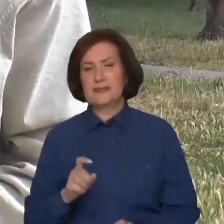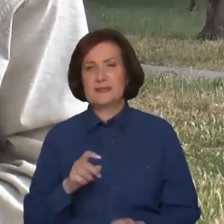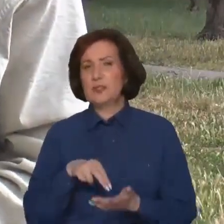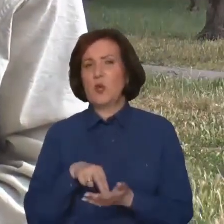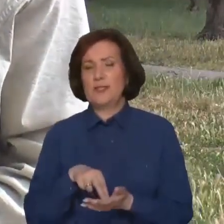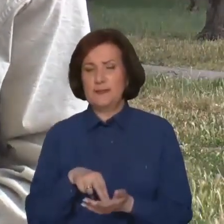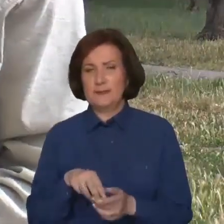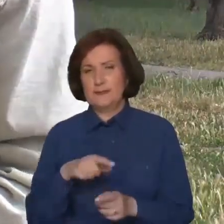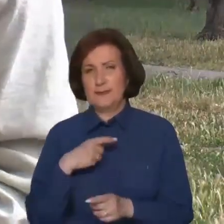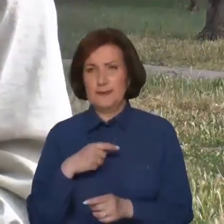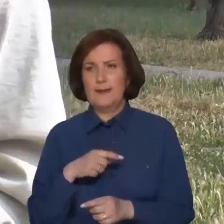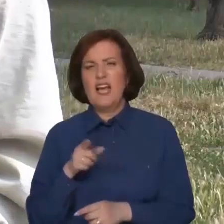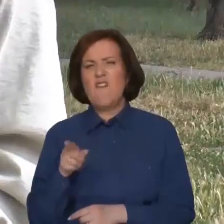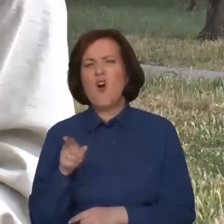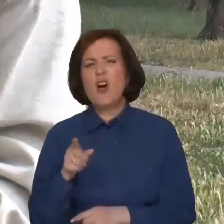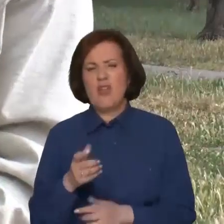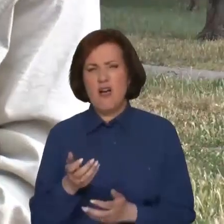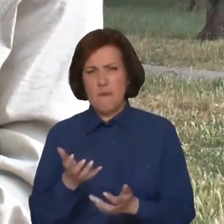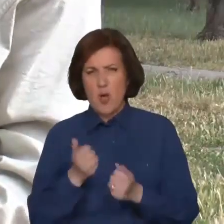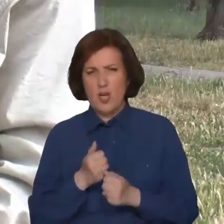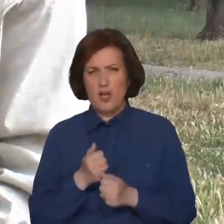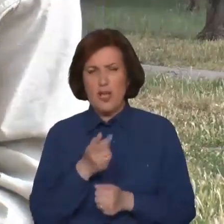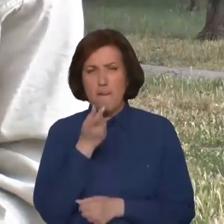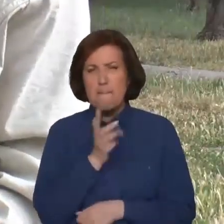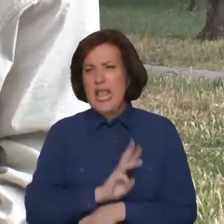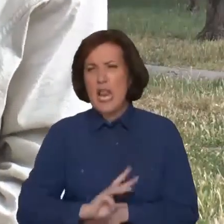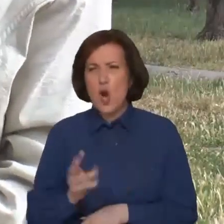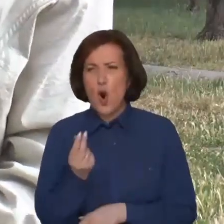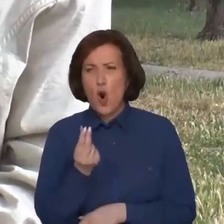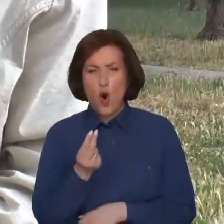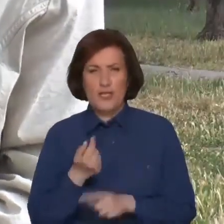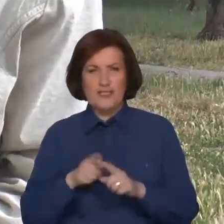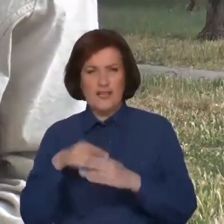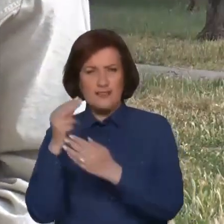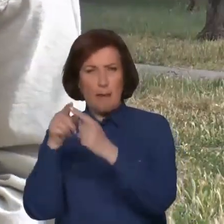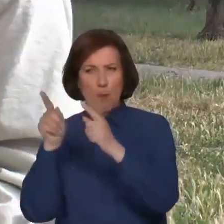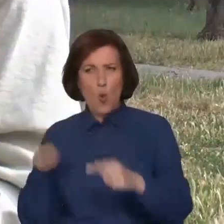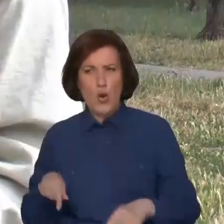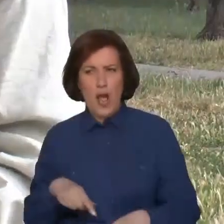сидить, стоїть та каже, та вона ж получила цілий мільйон за цей мурал.